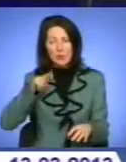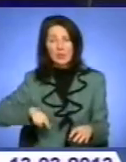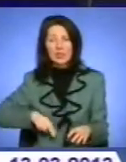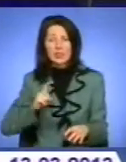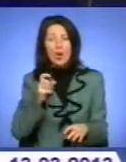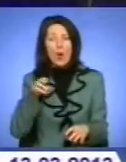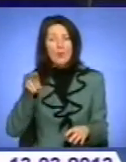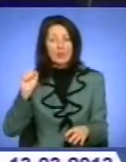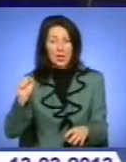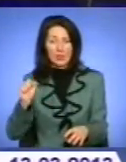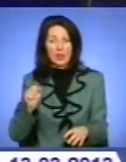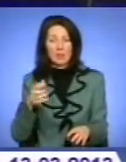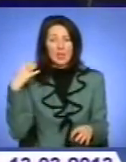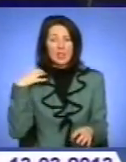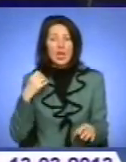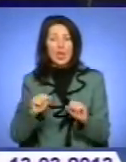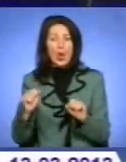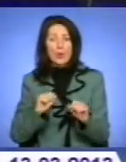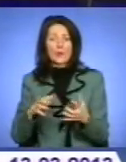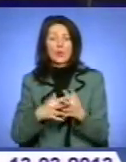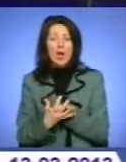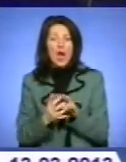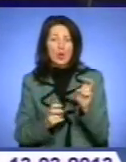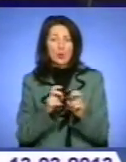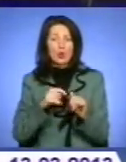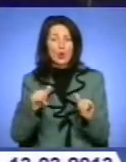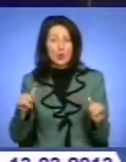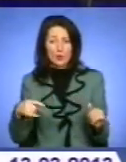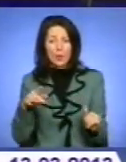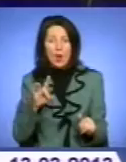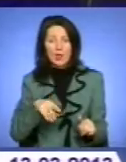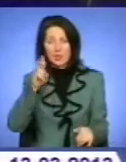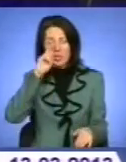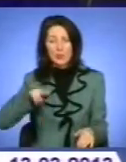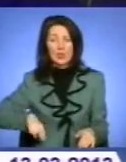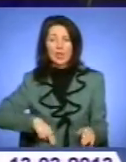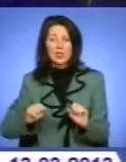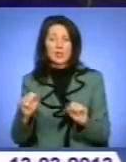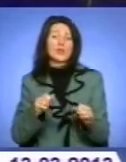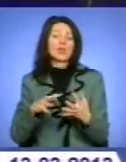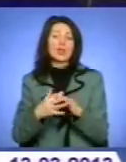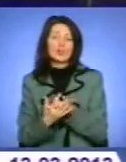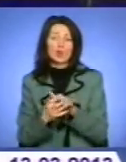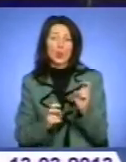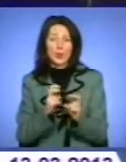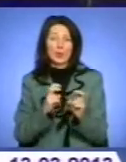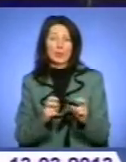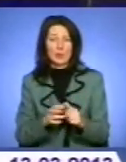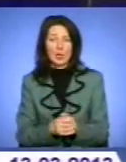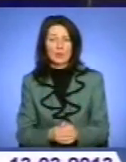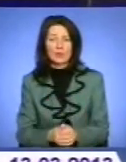Хоптян, начальники управління агропромислового розвитку райдержадміністрації, керівники сільськогосподарських підприємств. Докладніше – Валентина